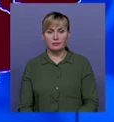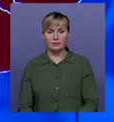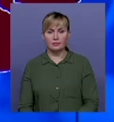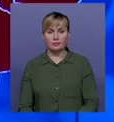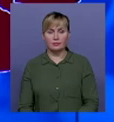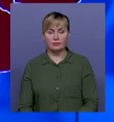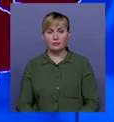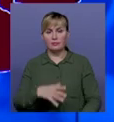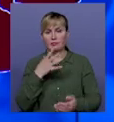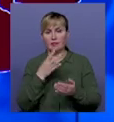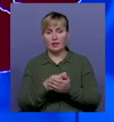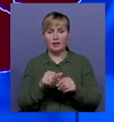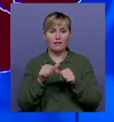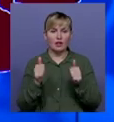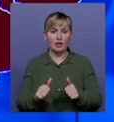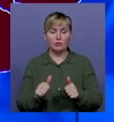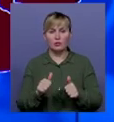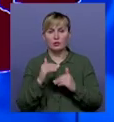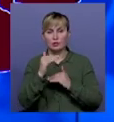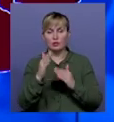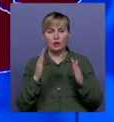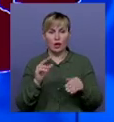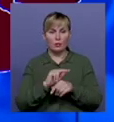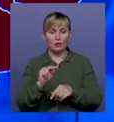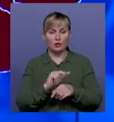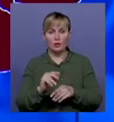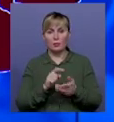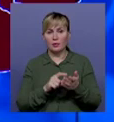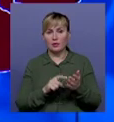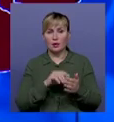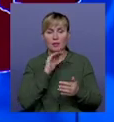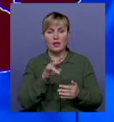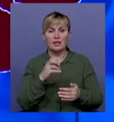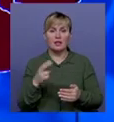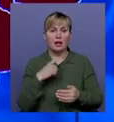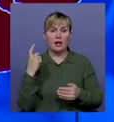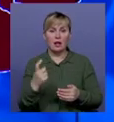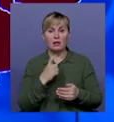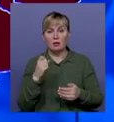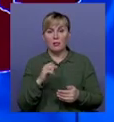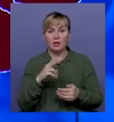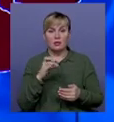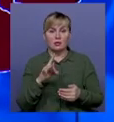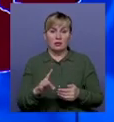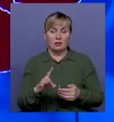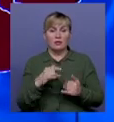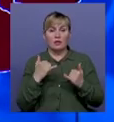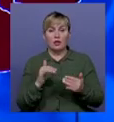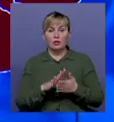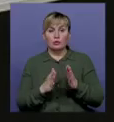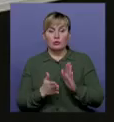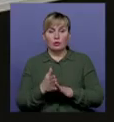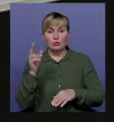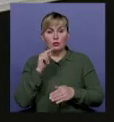своим мнением а форме дистанционного обучения поделился профессор национальной академии наук а скордж модель дайв в данной ситуации